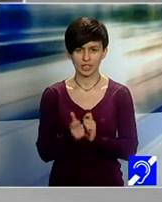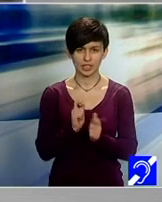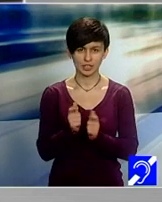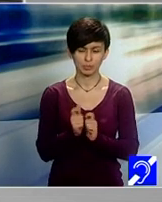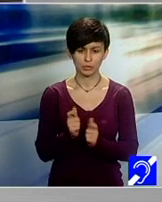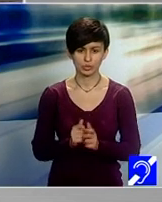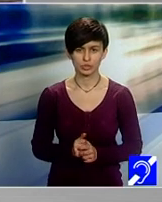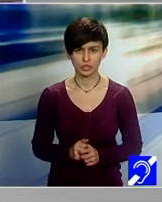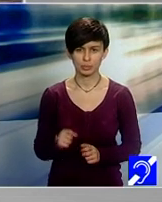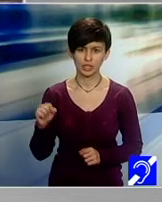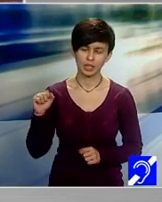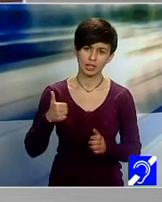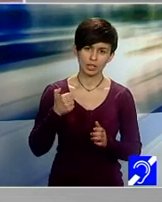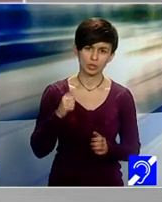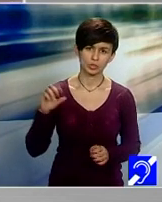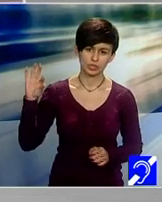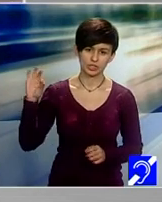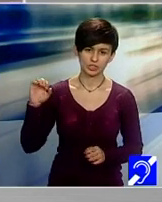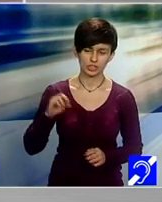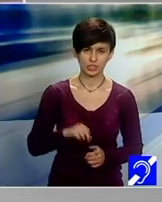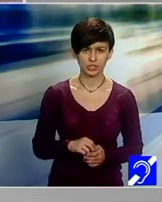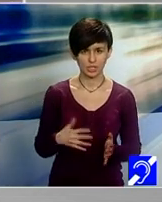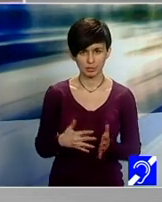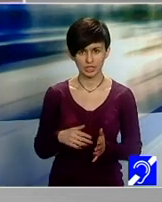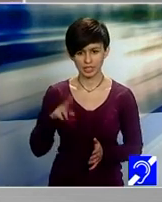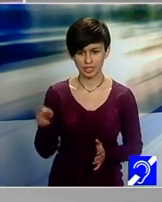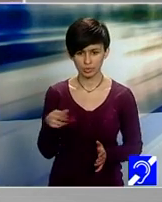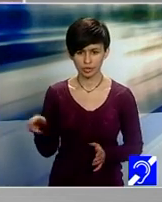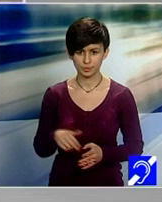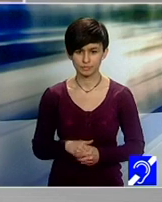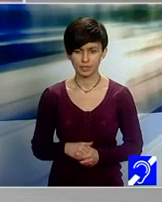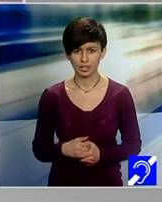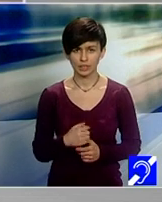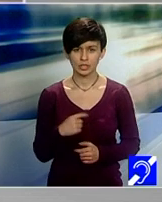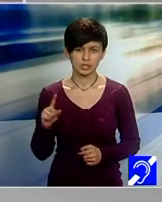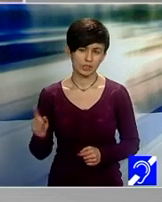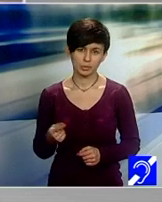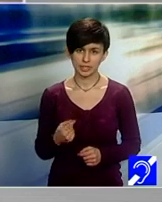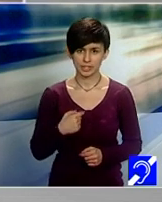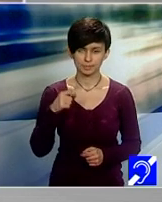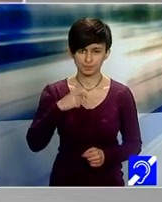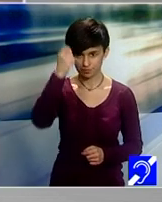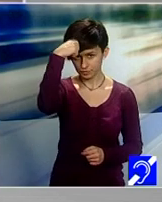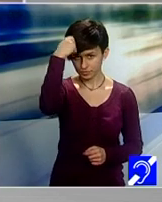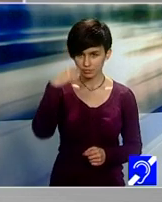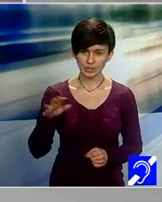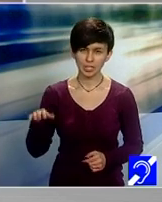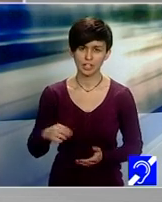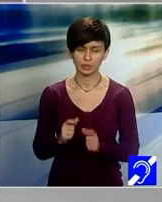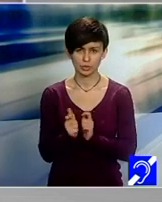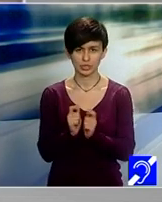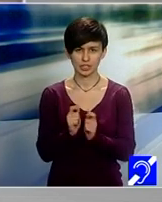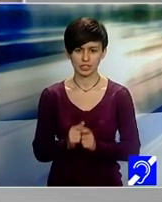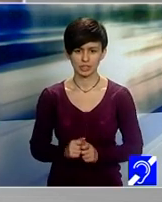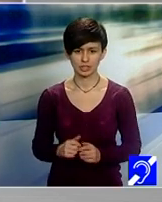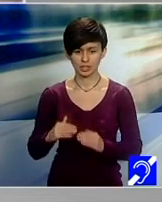de euro. Au apărut întrebări firești. Poate un cetățean a avut un credit sub 150.000 de euro, dar cu dobânzile